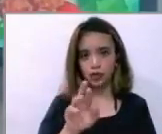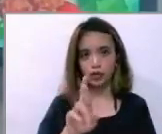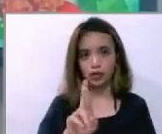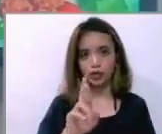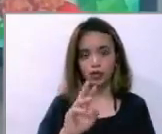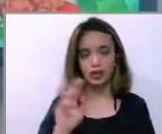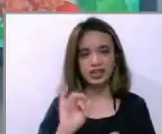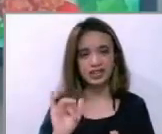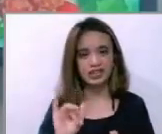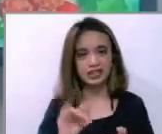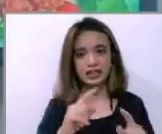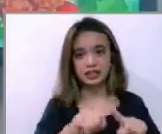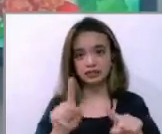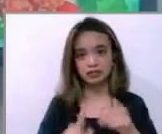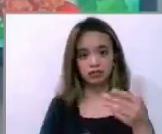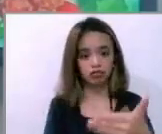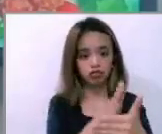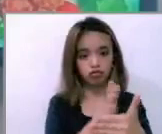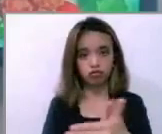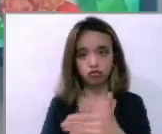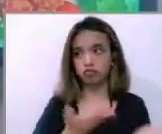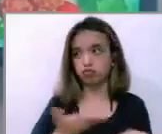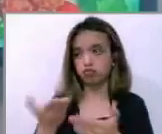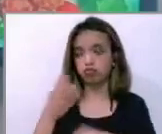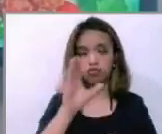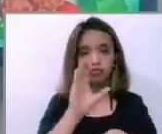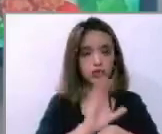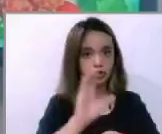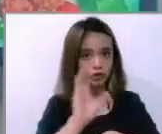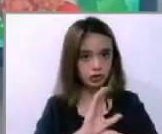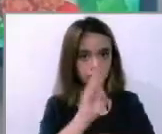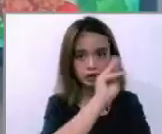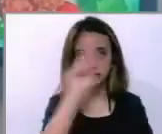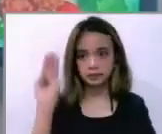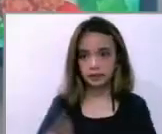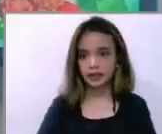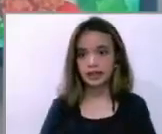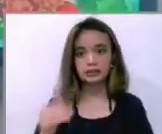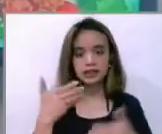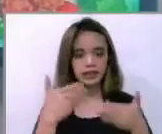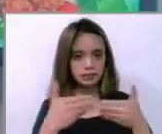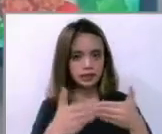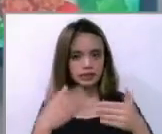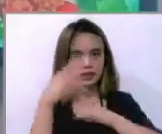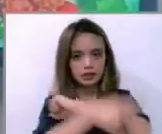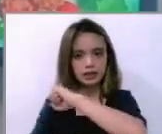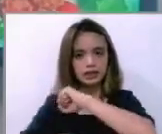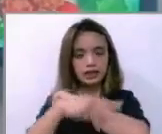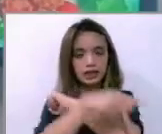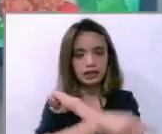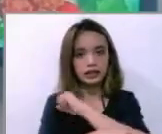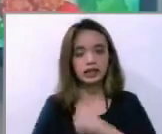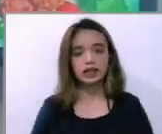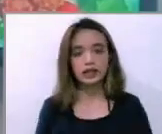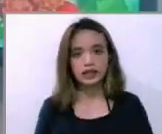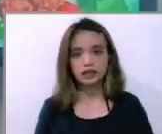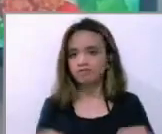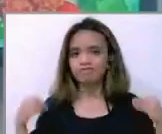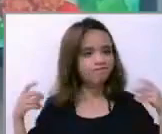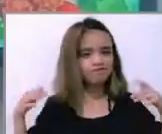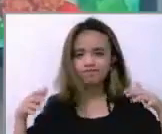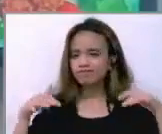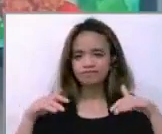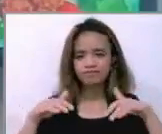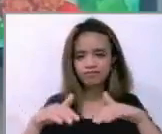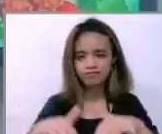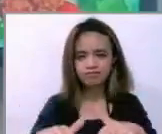ibang simbahan sa Metro Manila at karatig na mga probinsya. At upang maiwasan po ang pagdagsa ng mga deboto, dadalasan